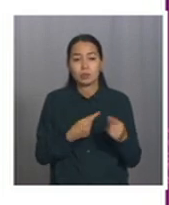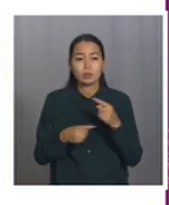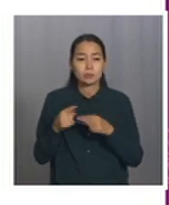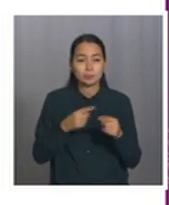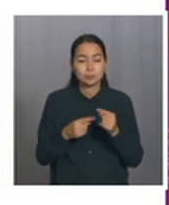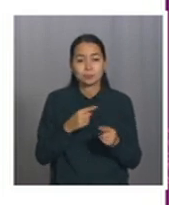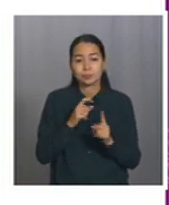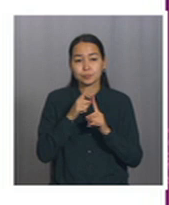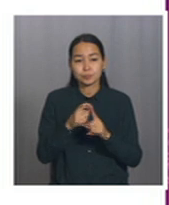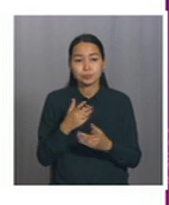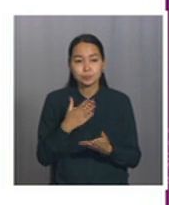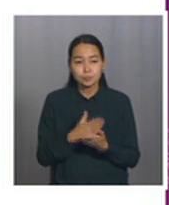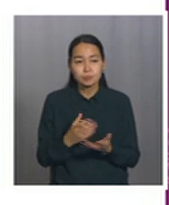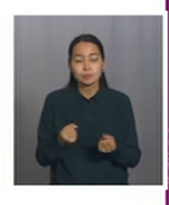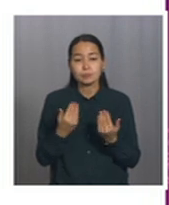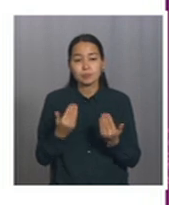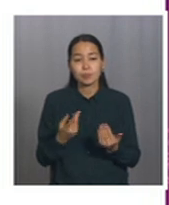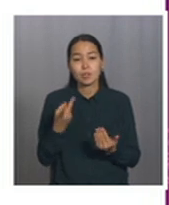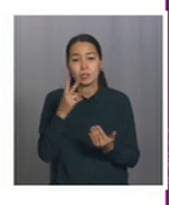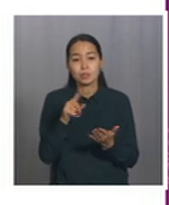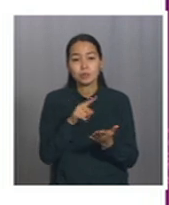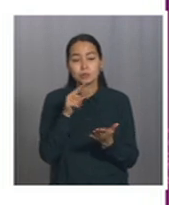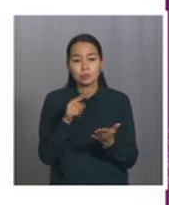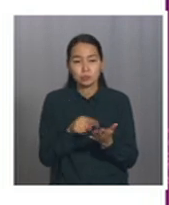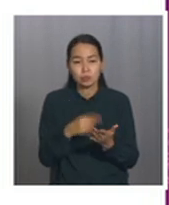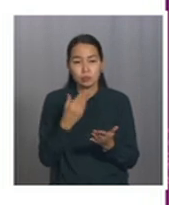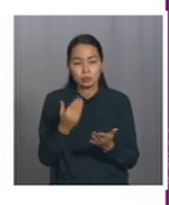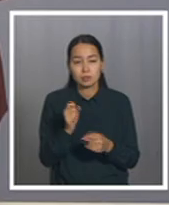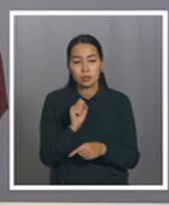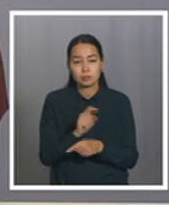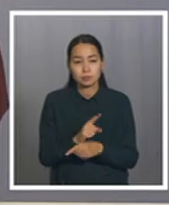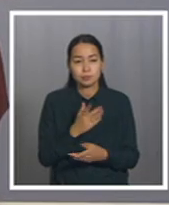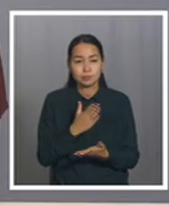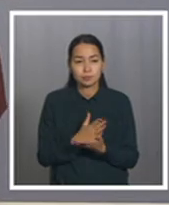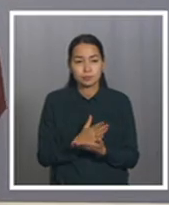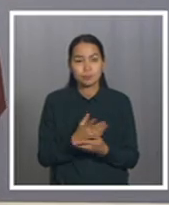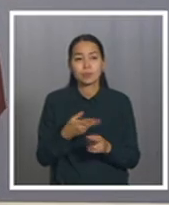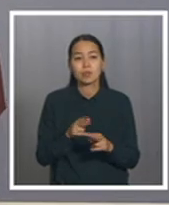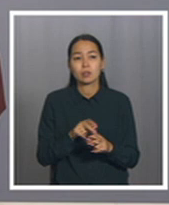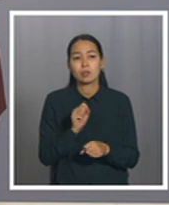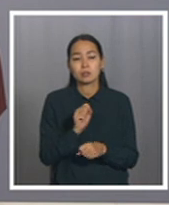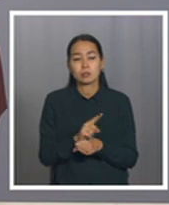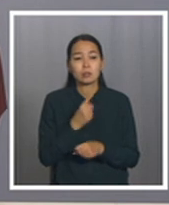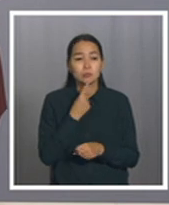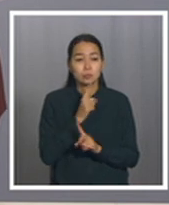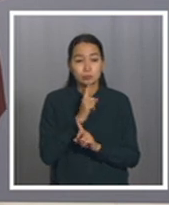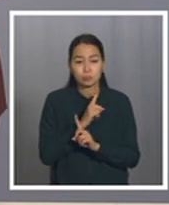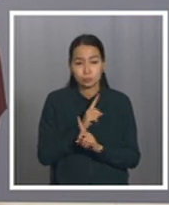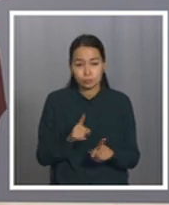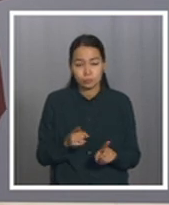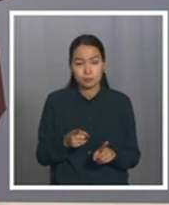Енді сіздерге екі сұрақ құрастыру тапсырмасы қалды. Бұл тапсырма сіздерге қиындық туғызады деп